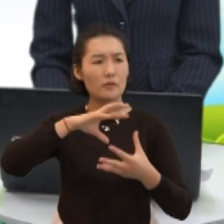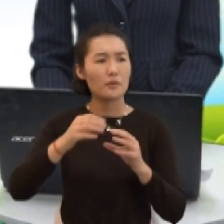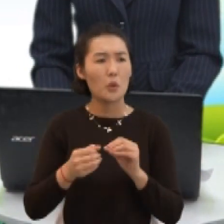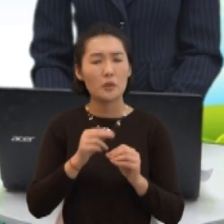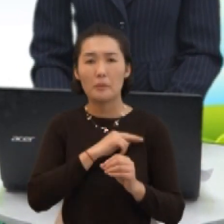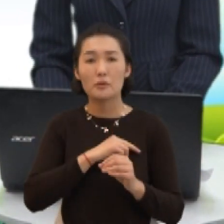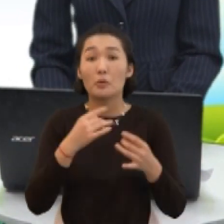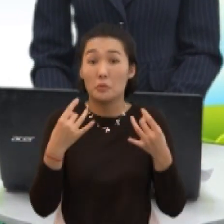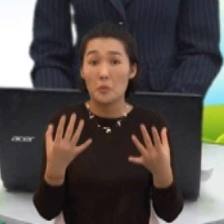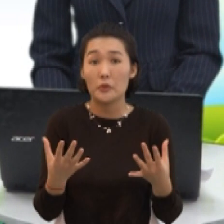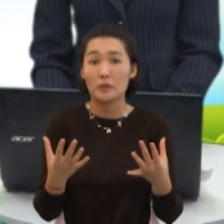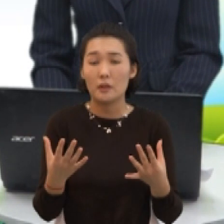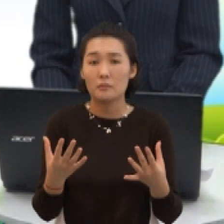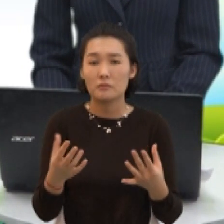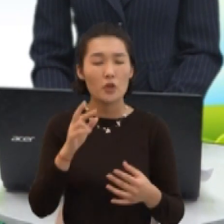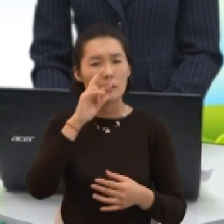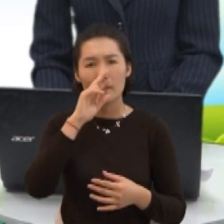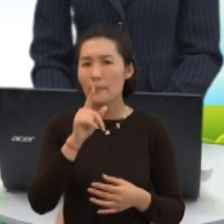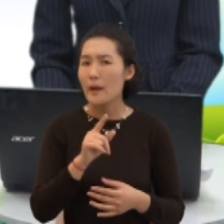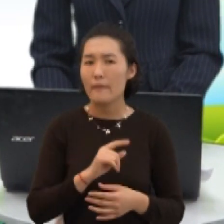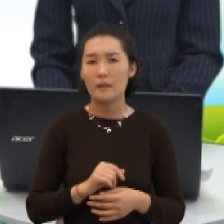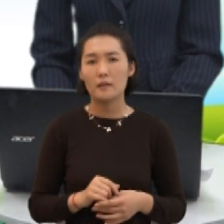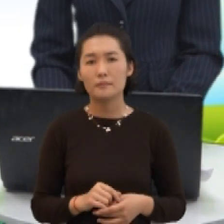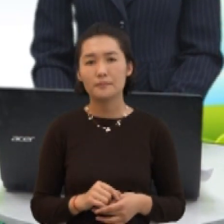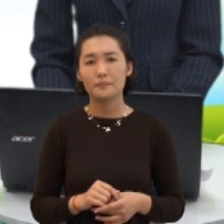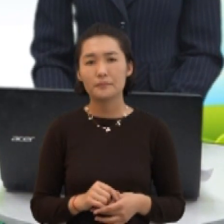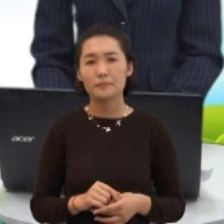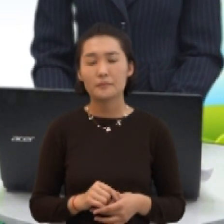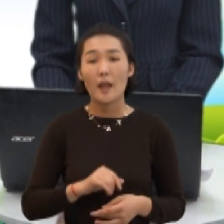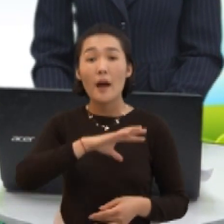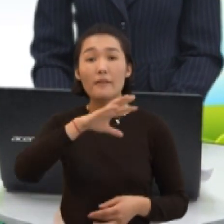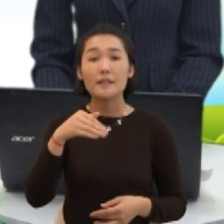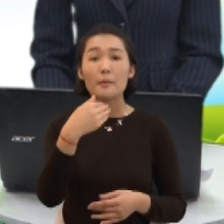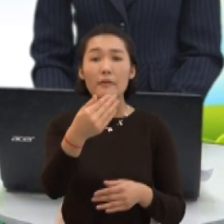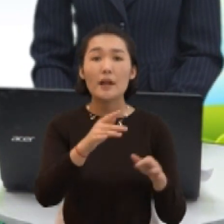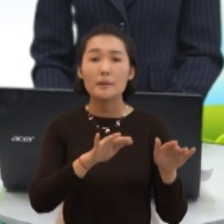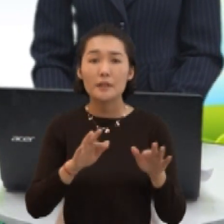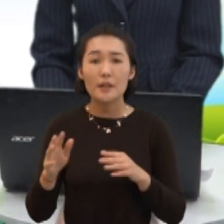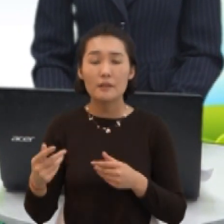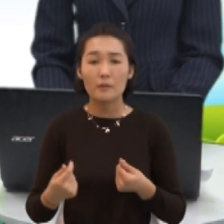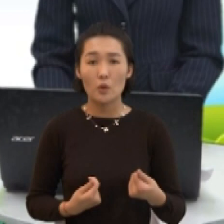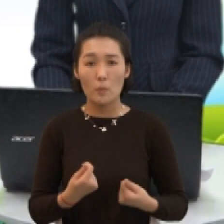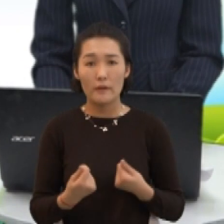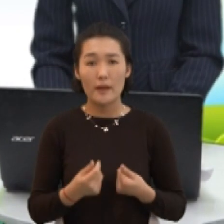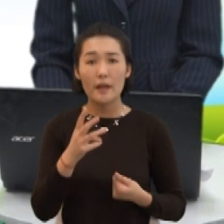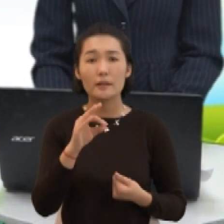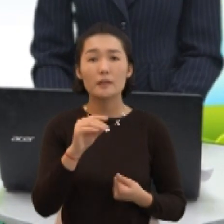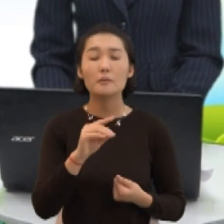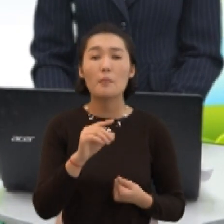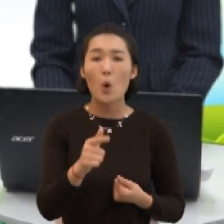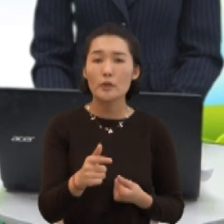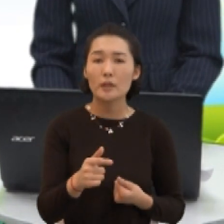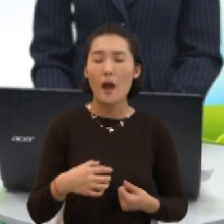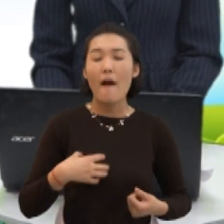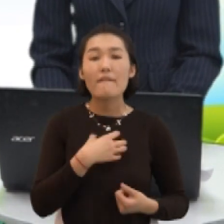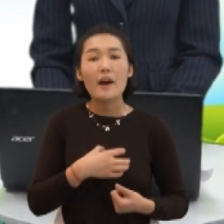само собой, но это не так. Всеми вашими действиями управляет мозг,